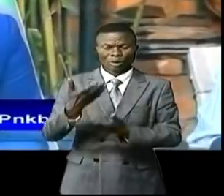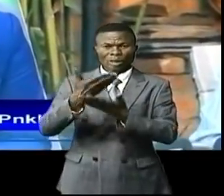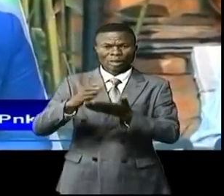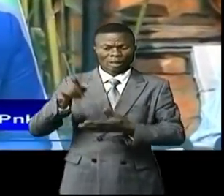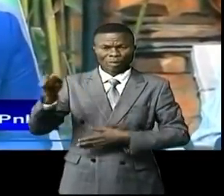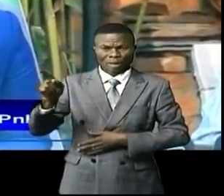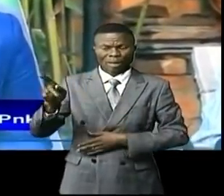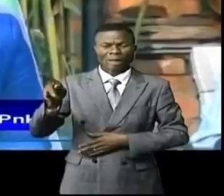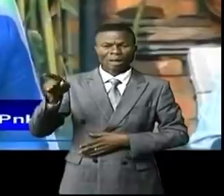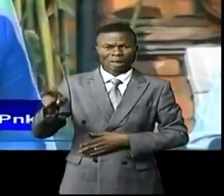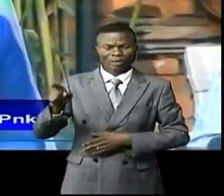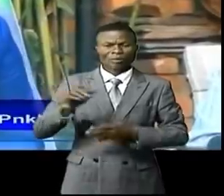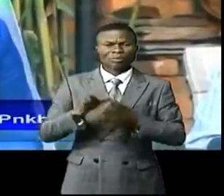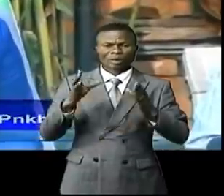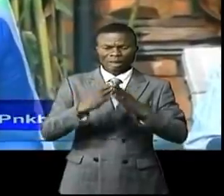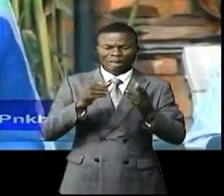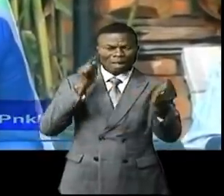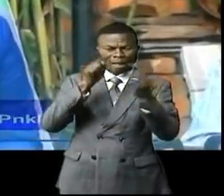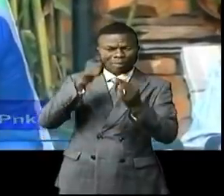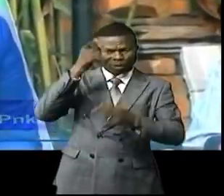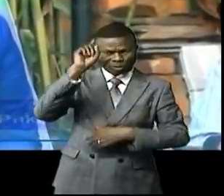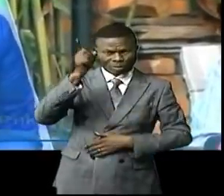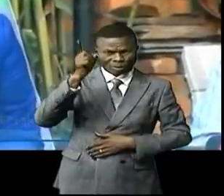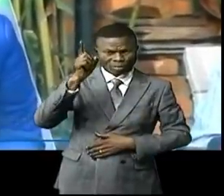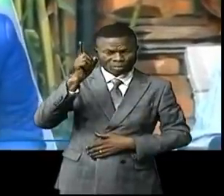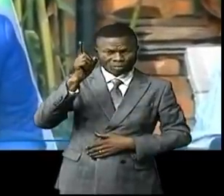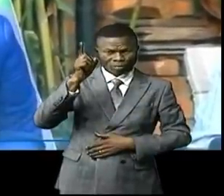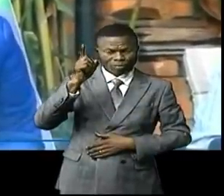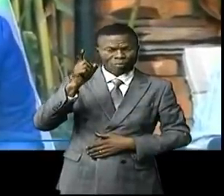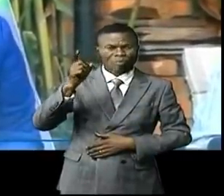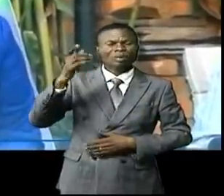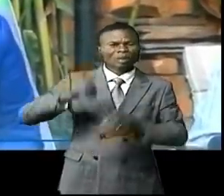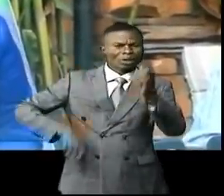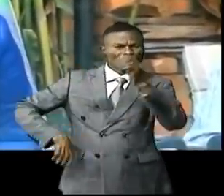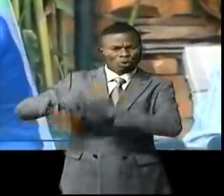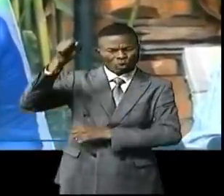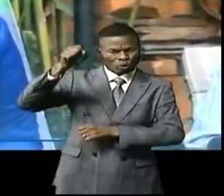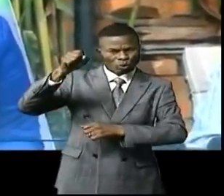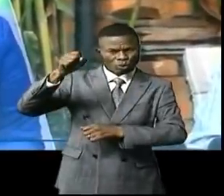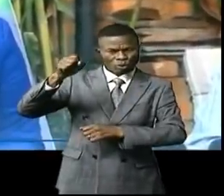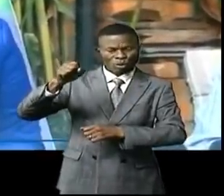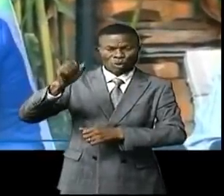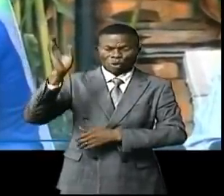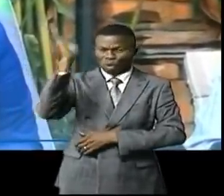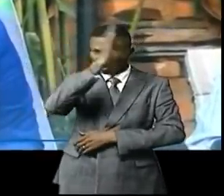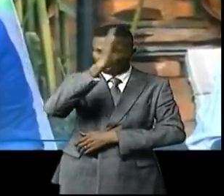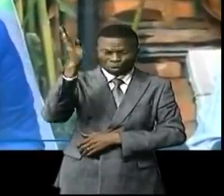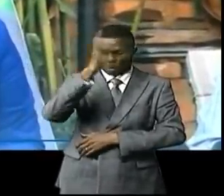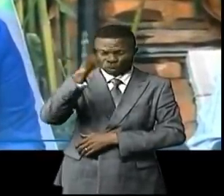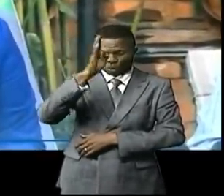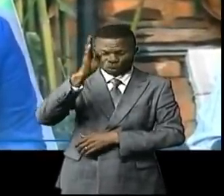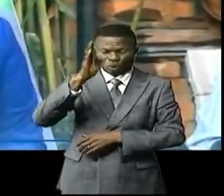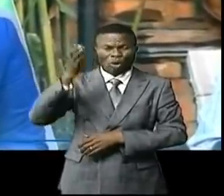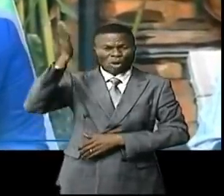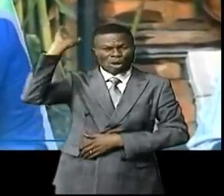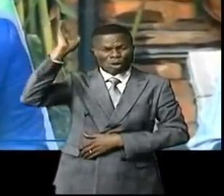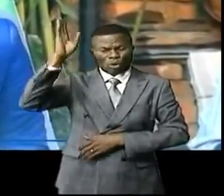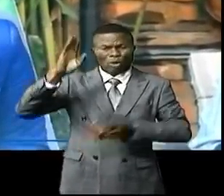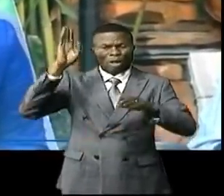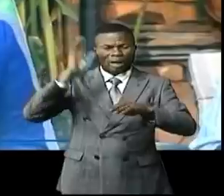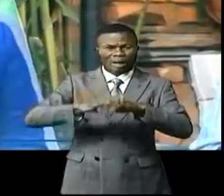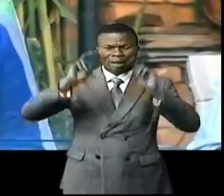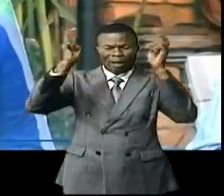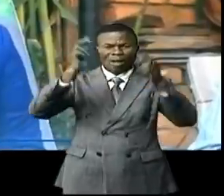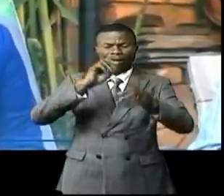Katasomo avaient pour objectif de neutraliser les bastions des rebelles qui avaient attaqué la ville de Bukavu